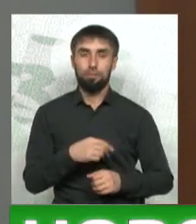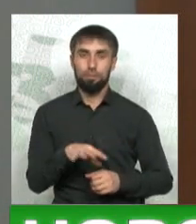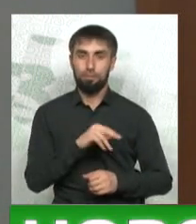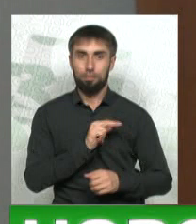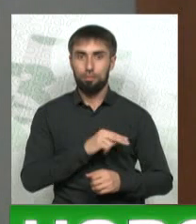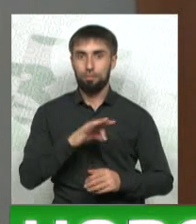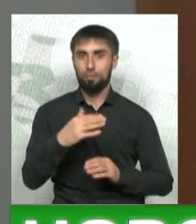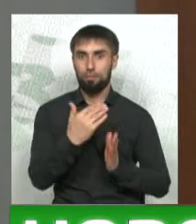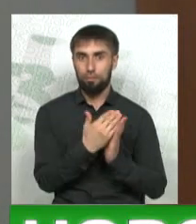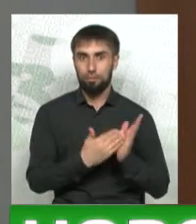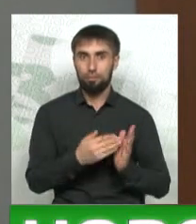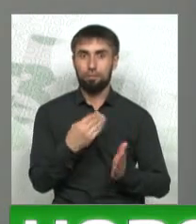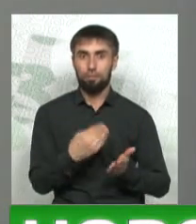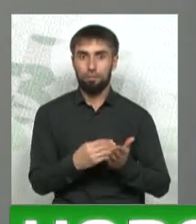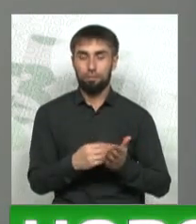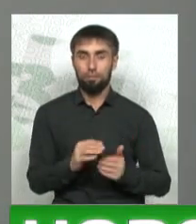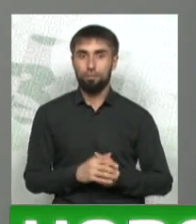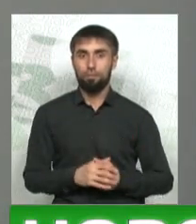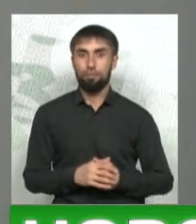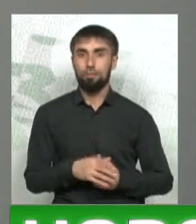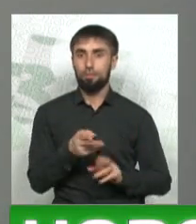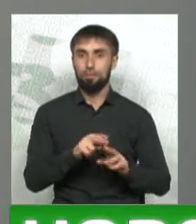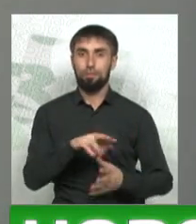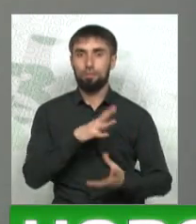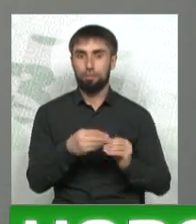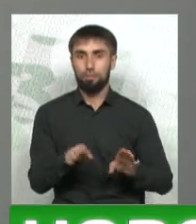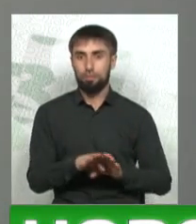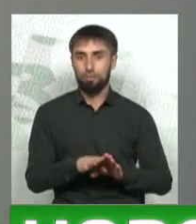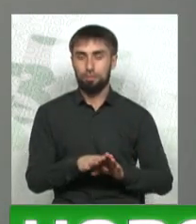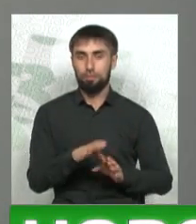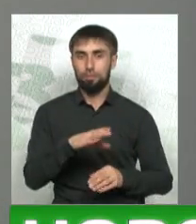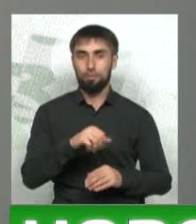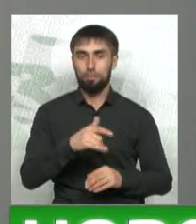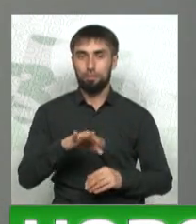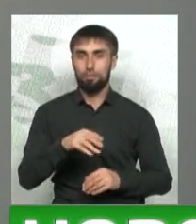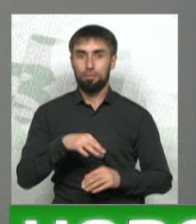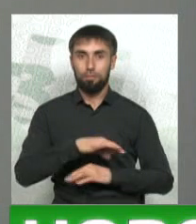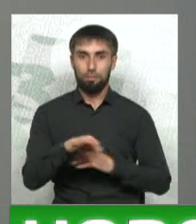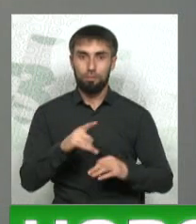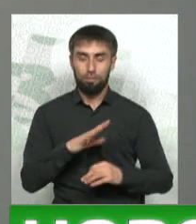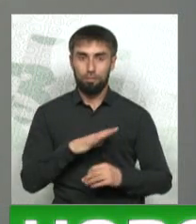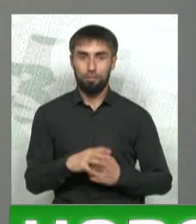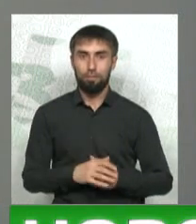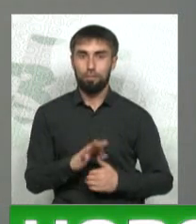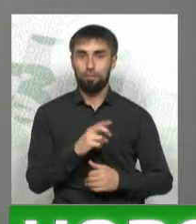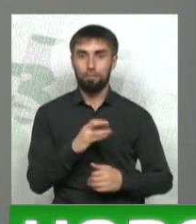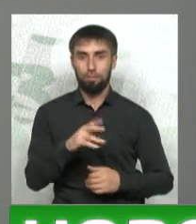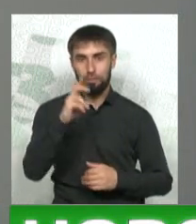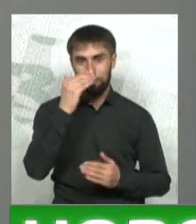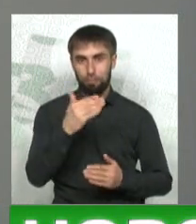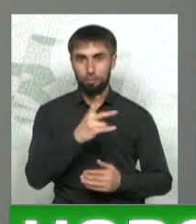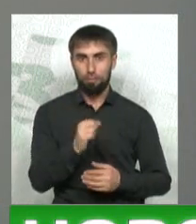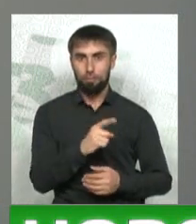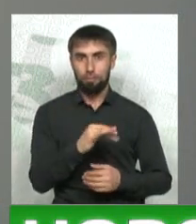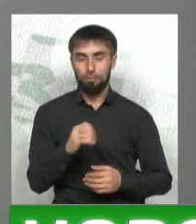по программе финансирования. Это общая, так сказать, стратегия правительства, чтобы объекты государственного